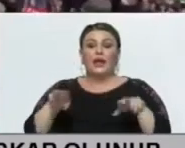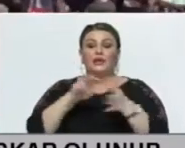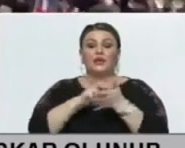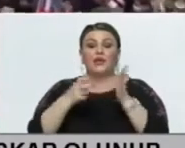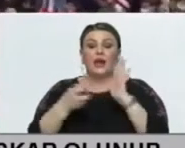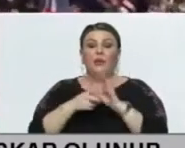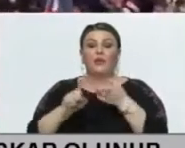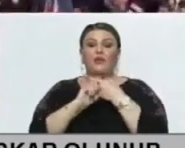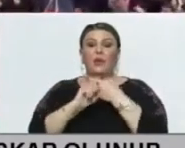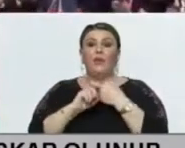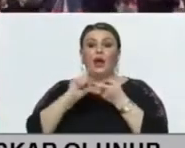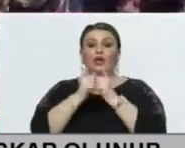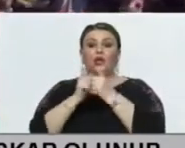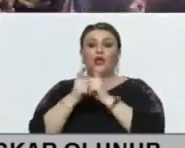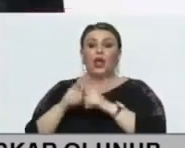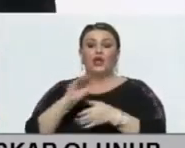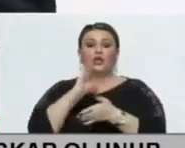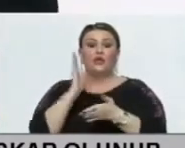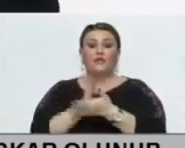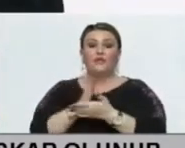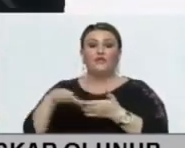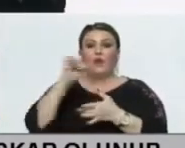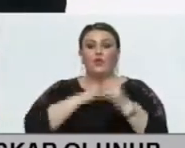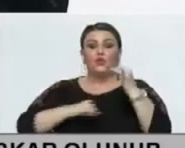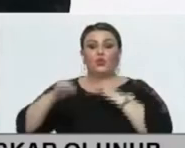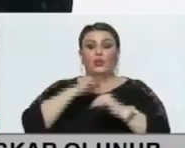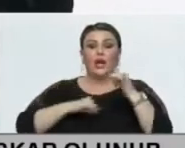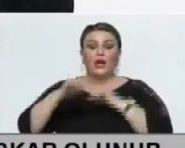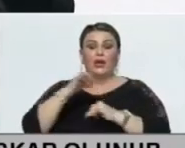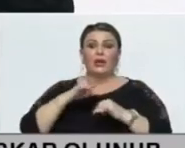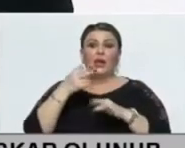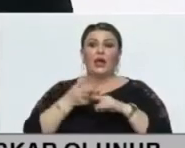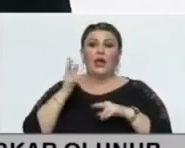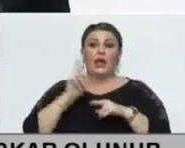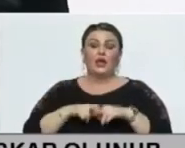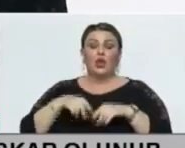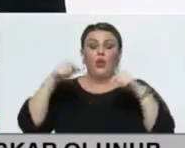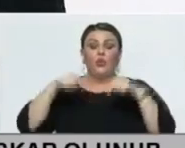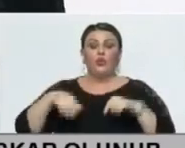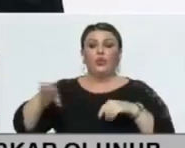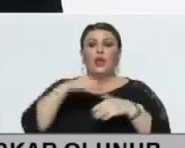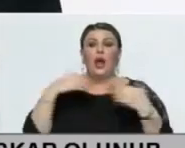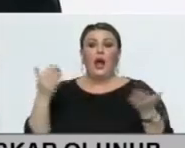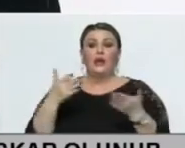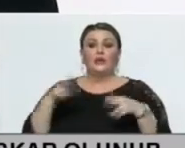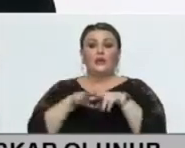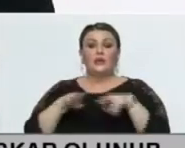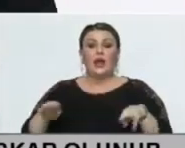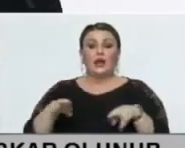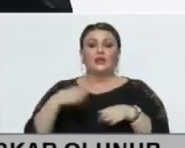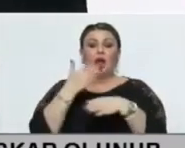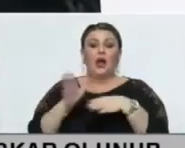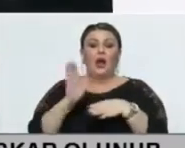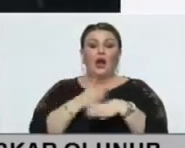ile bağlı değişiklikler var müzakirelerde. Burada hansı nazirlikler ayrılacak